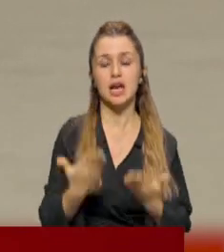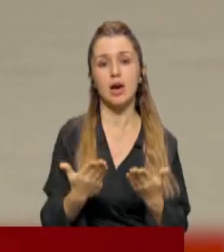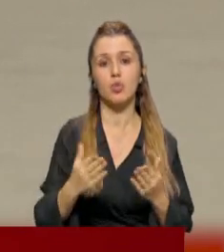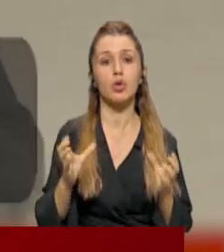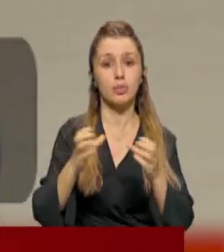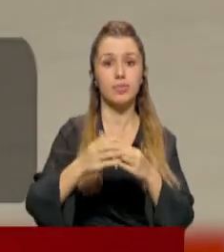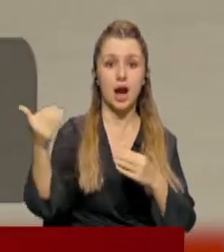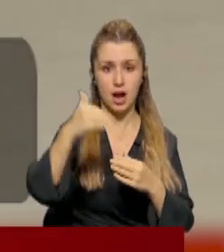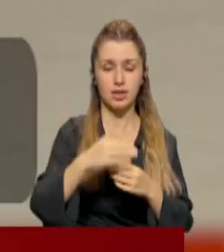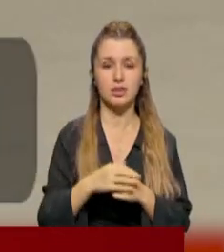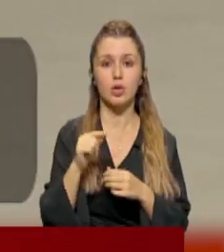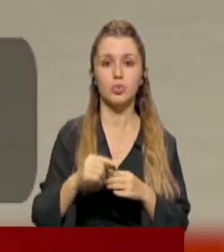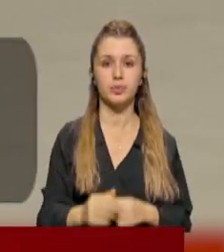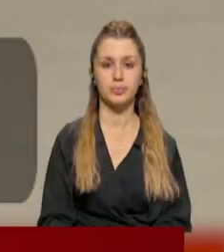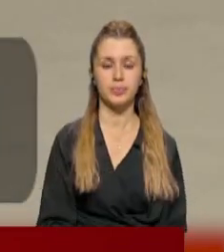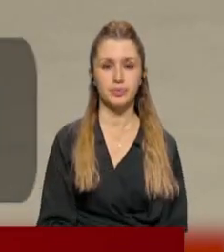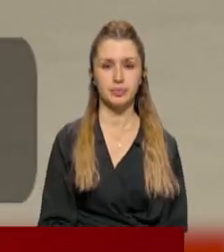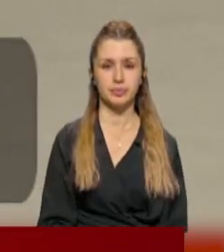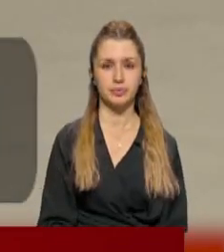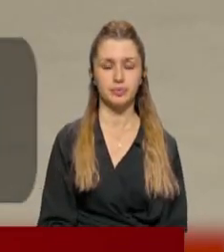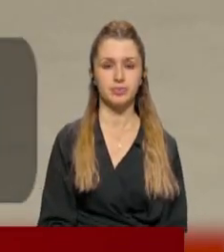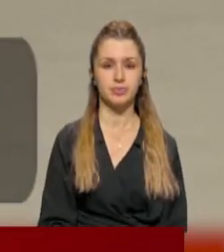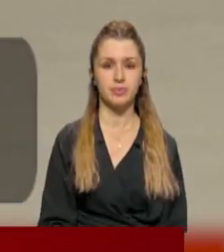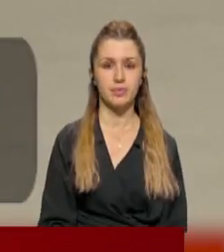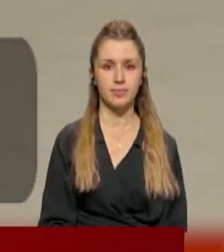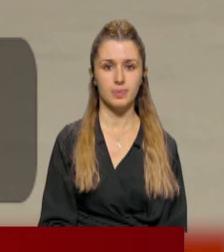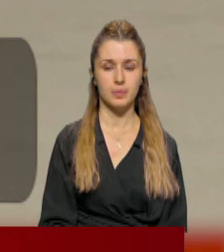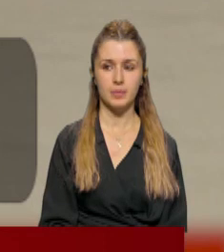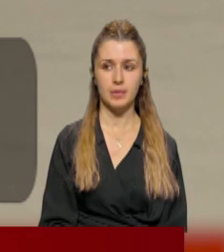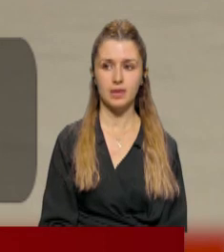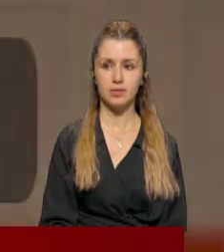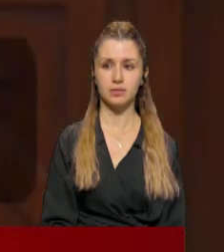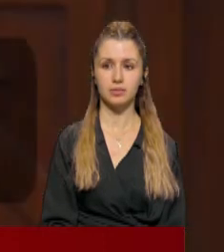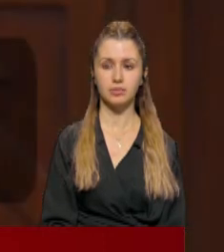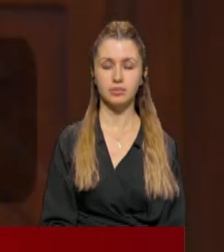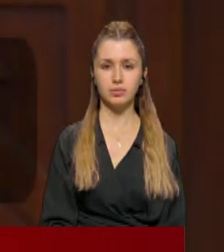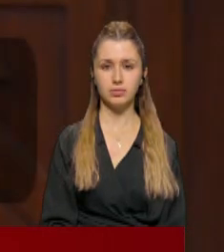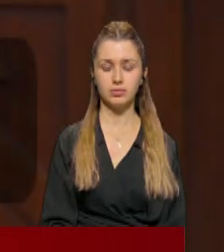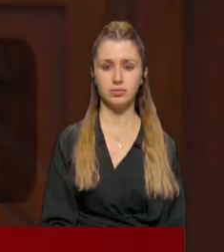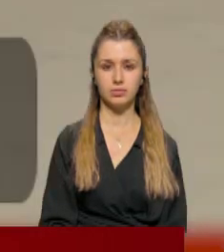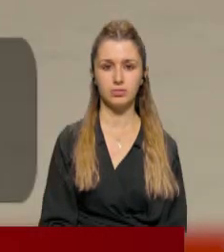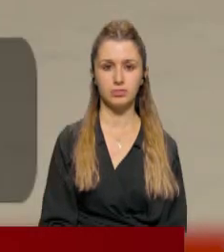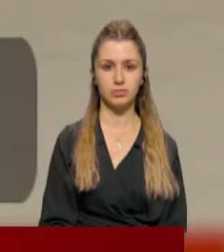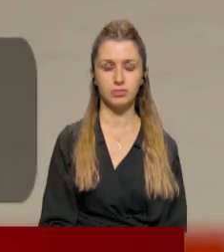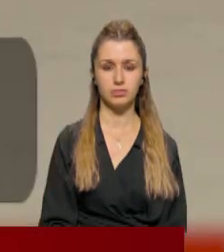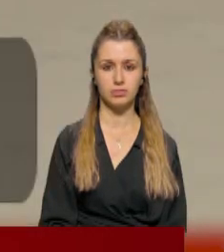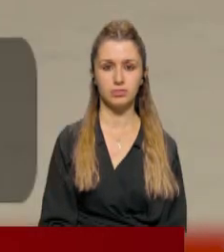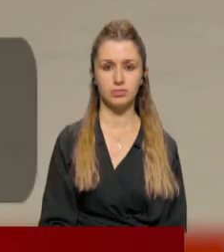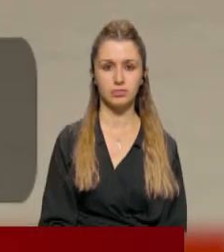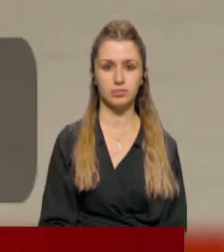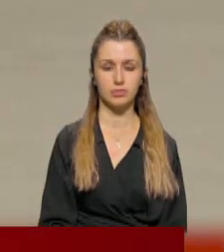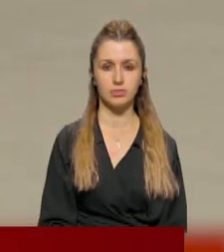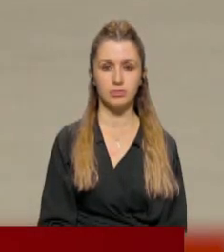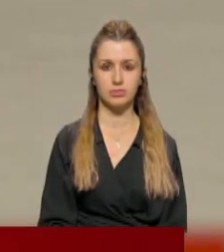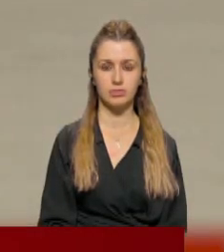birimimizi almışız. Dava bize 2 Aralık 2022'de ihbar edildi. Davaya müdahil olduk. Sayın.